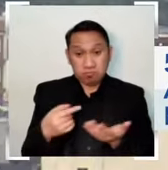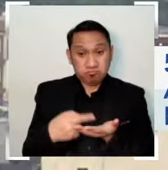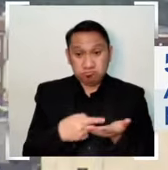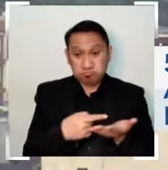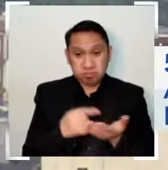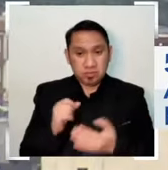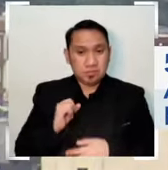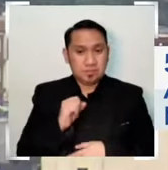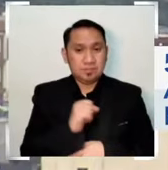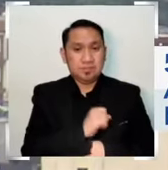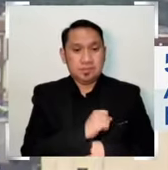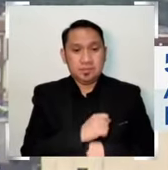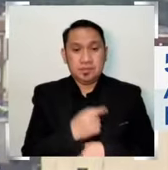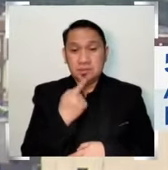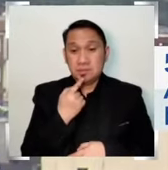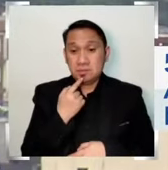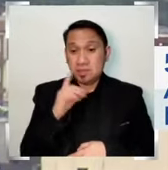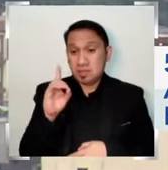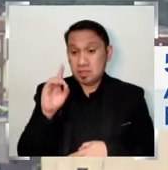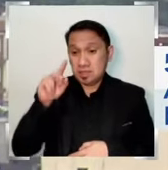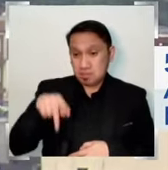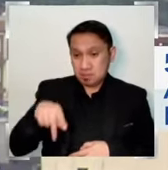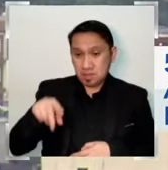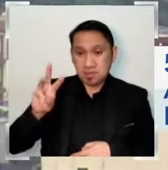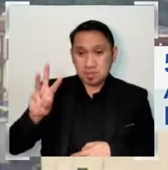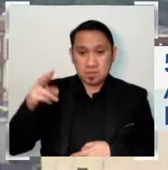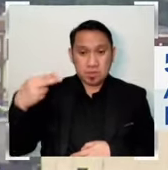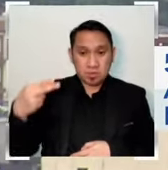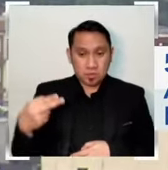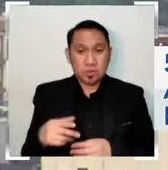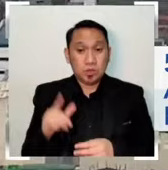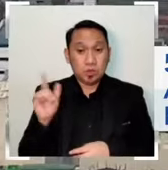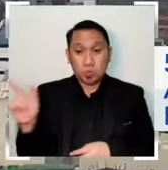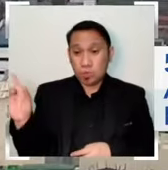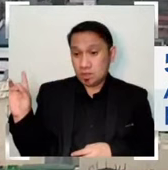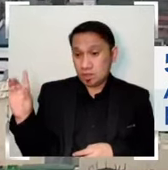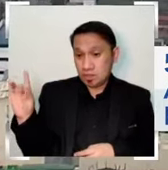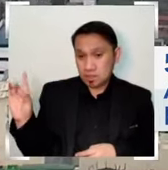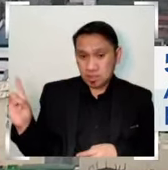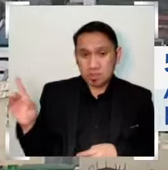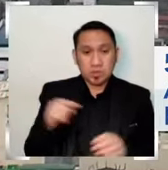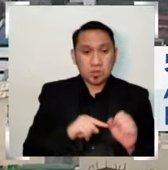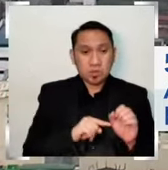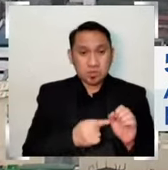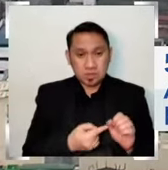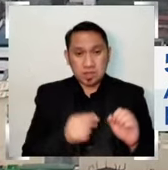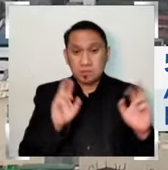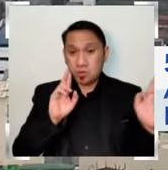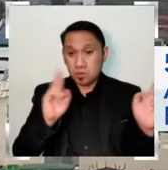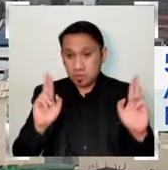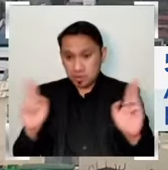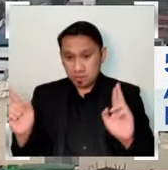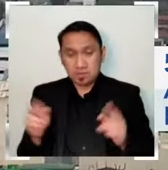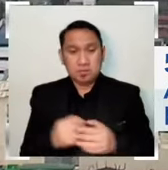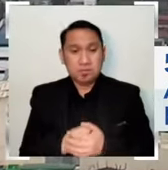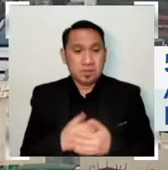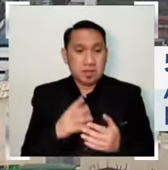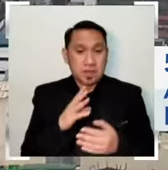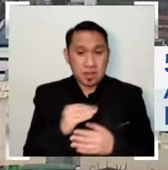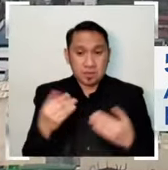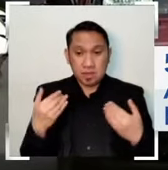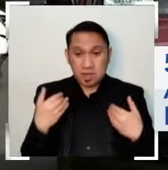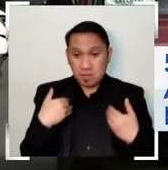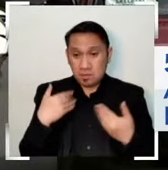sinabi ng DPWH na 2018 pa nagsimula ang kanilang paghahanda. May inilaan daw silang pondo para